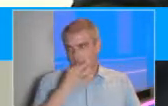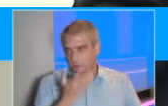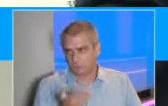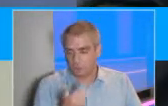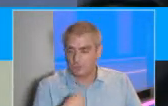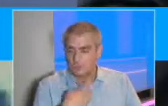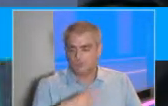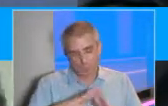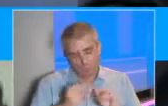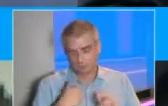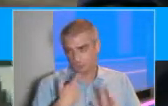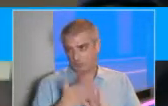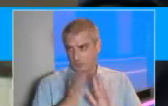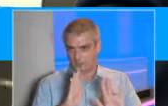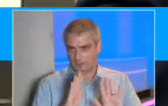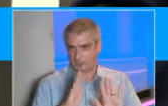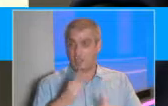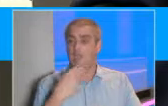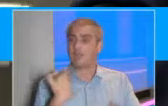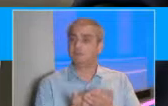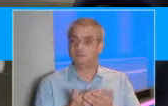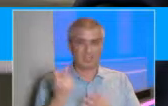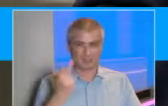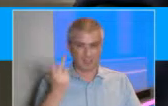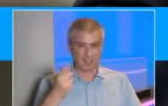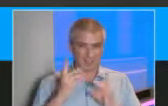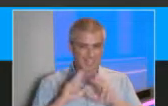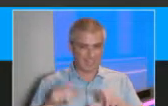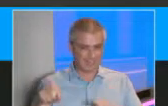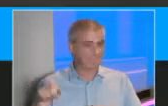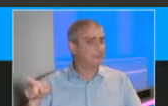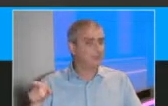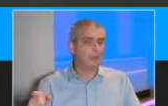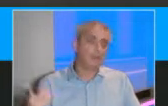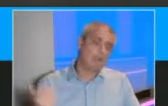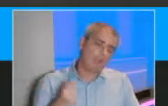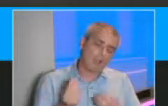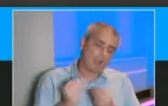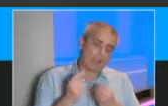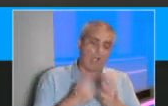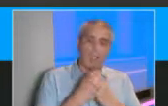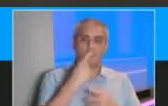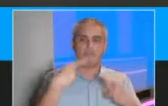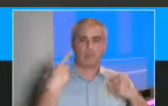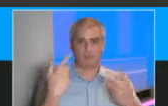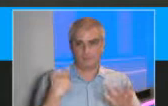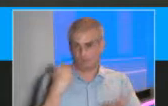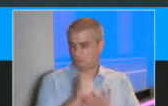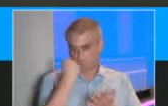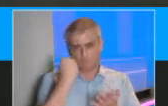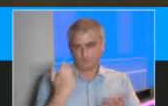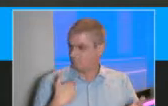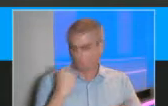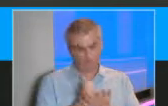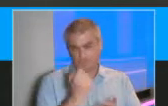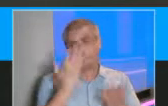אני רוצה פשוט להמשלים את מה שאמרתי. ההצעה של האוזר והנדל היא הערכה של עד 100 ימים, הרי אנחנו מעבירים את זה, נעביר